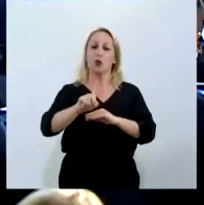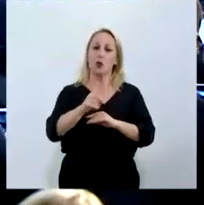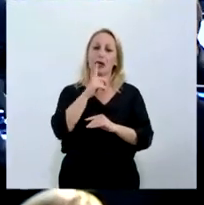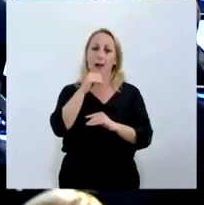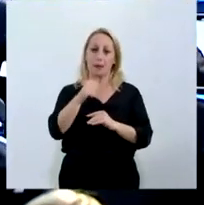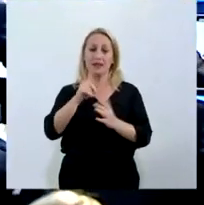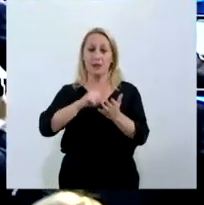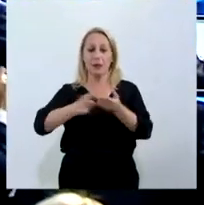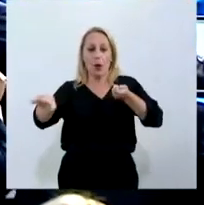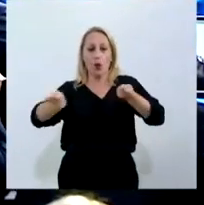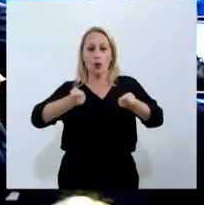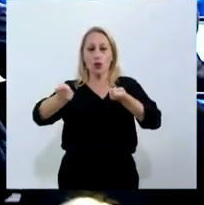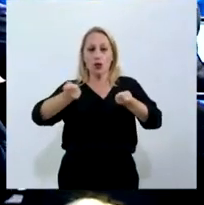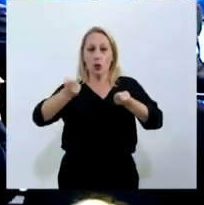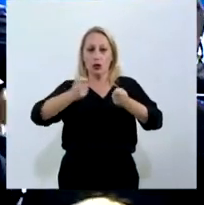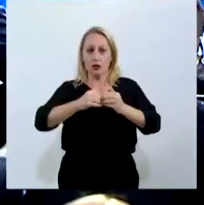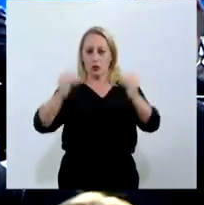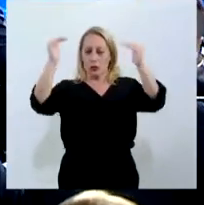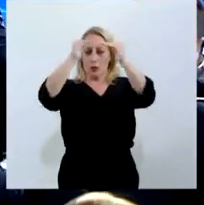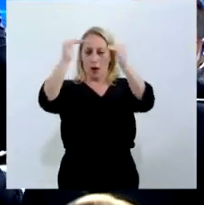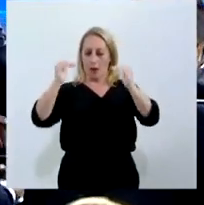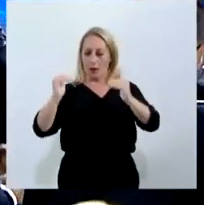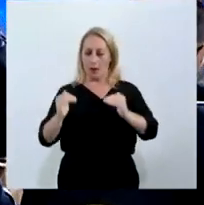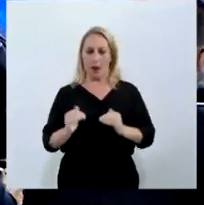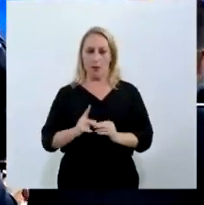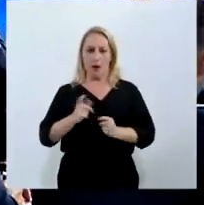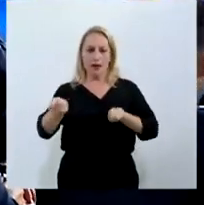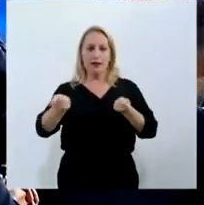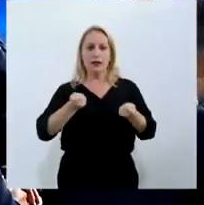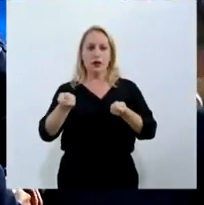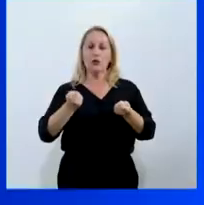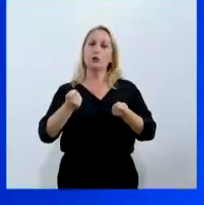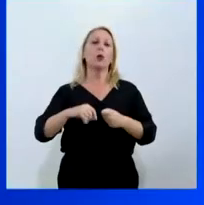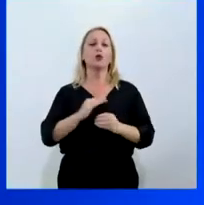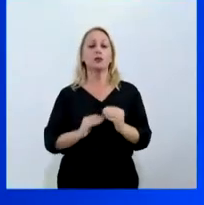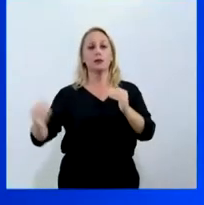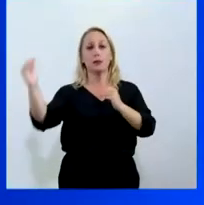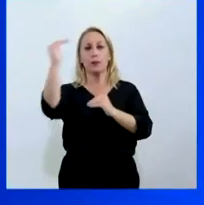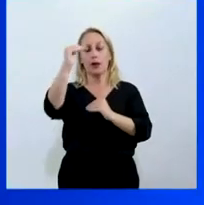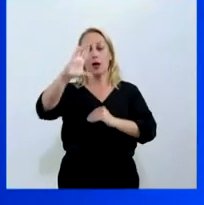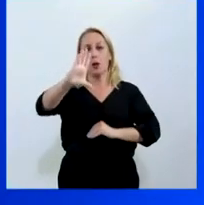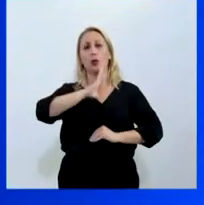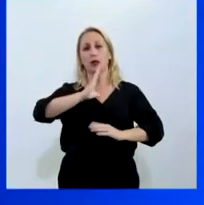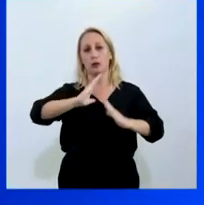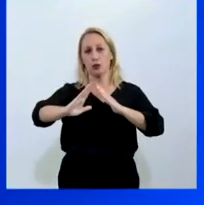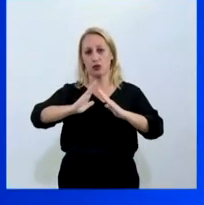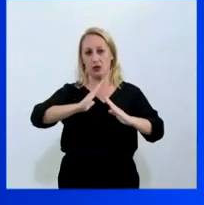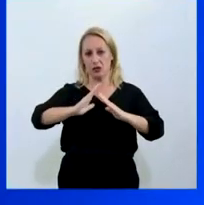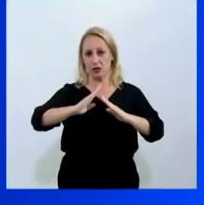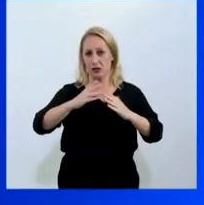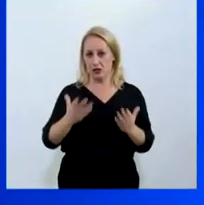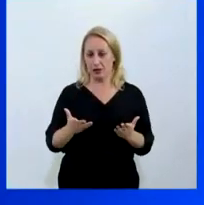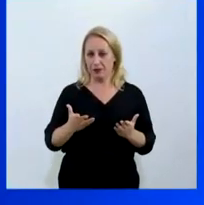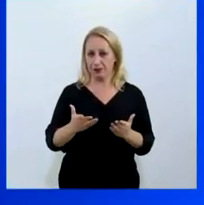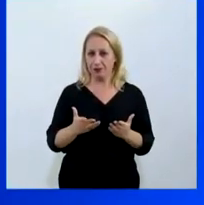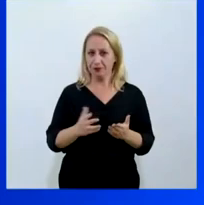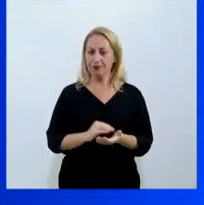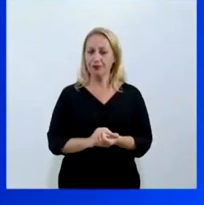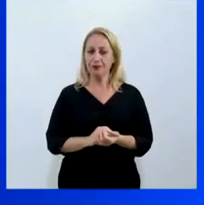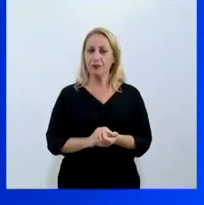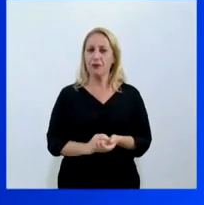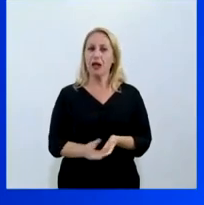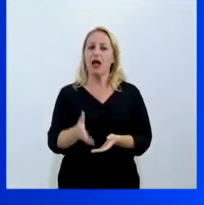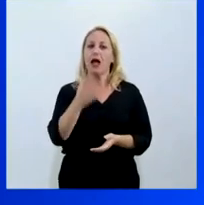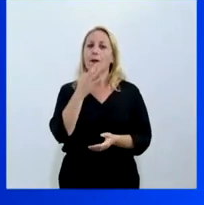κάθετος συντονισμός όλων των στελεχών που αναφέρονται στην πολιτική προστασία. Θα έλεγα με